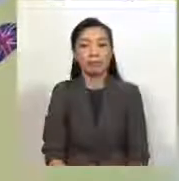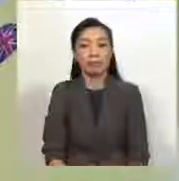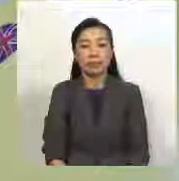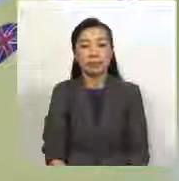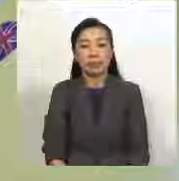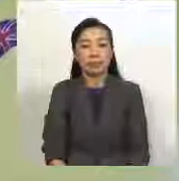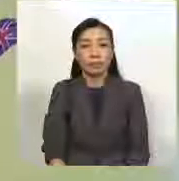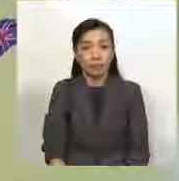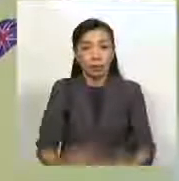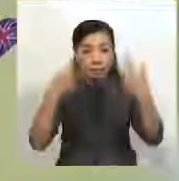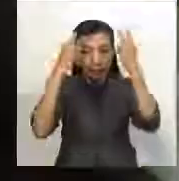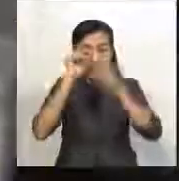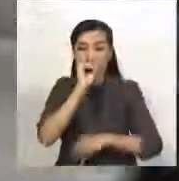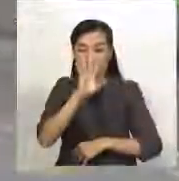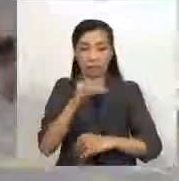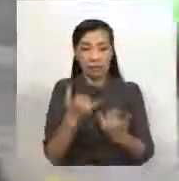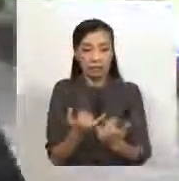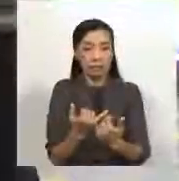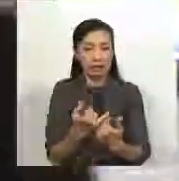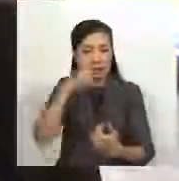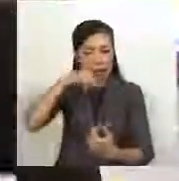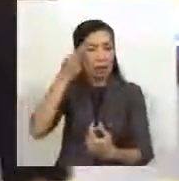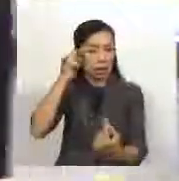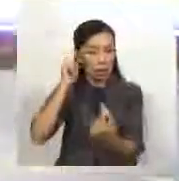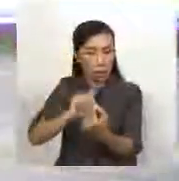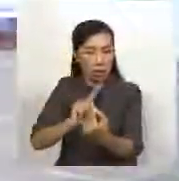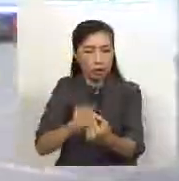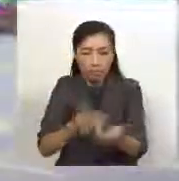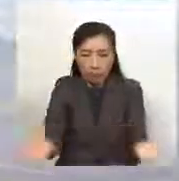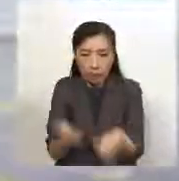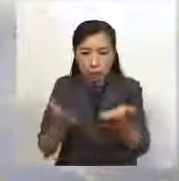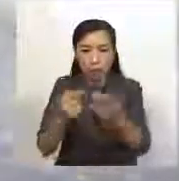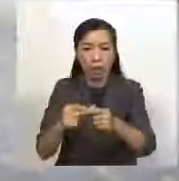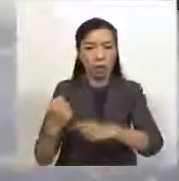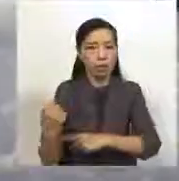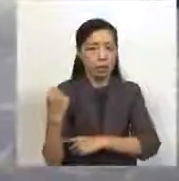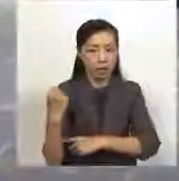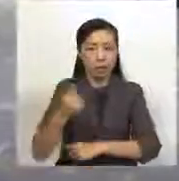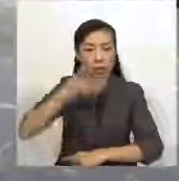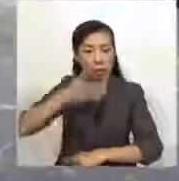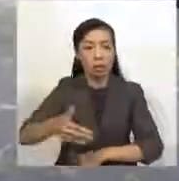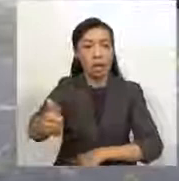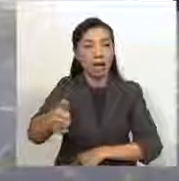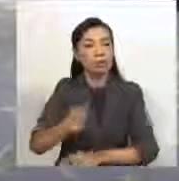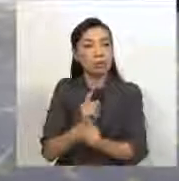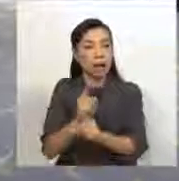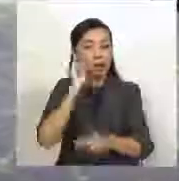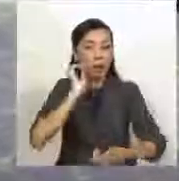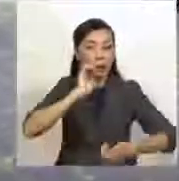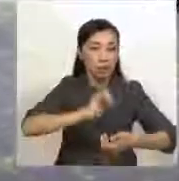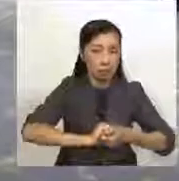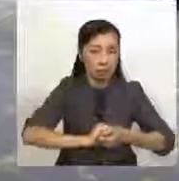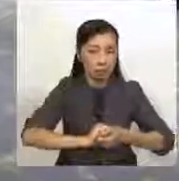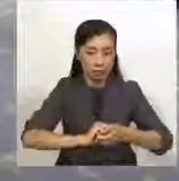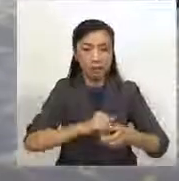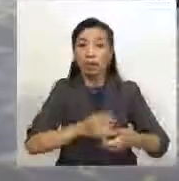นายกรัฐมนตรีกล่าวในที่ประชุมว่าไทยให้ความสำคัญในการสร้างความมั่นคงอย่างยั่งยืนในภูมิภาคตามแนวคิดร่วมมือร่วมใ